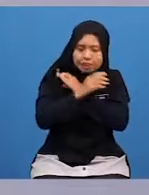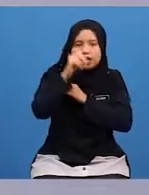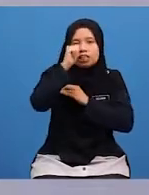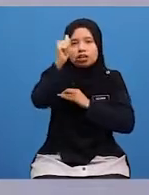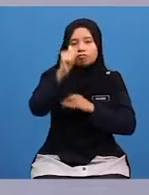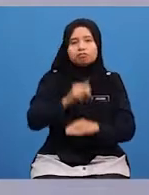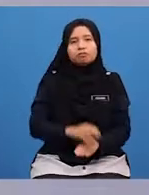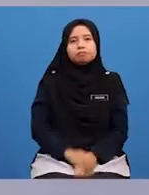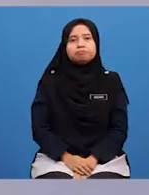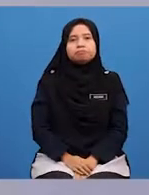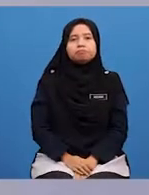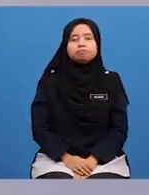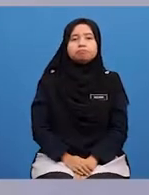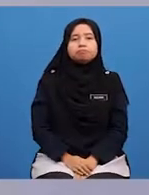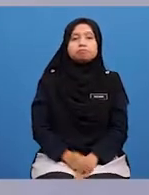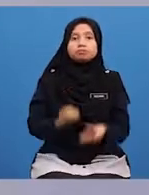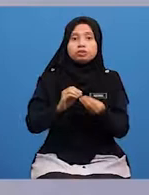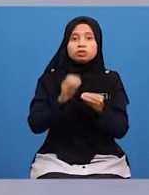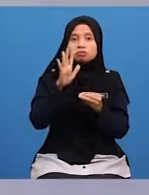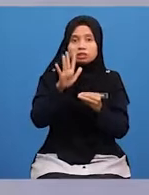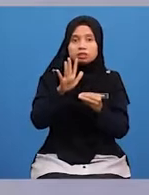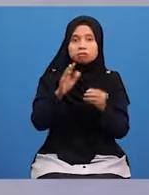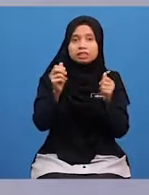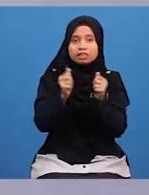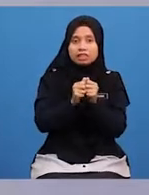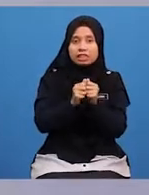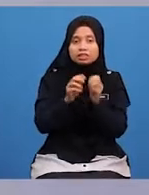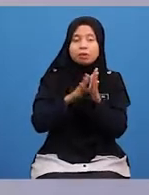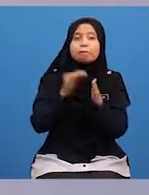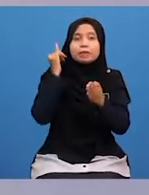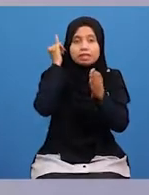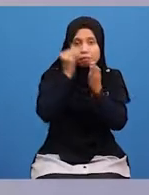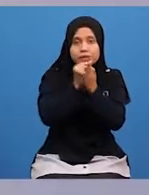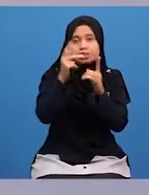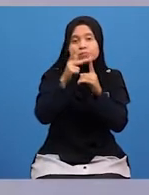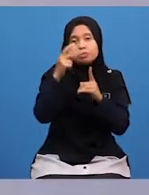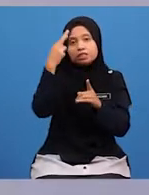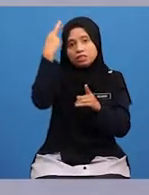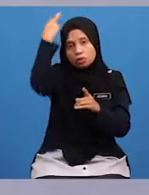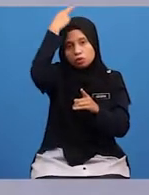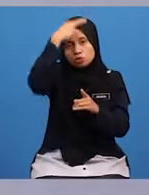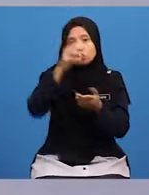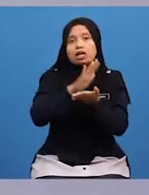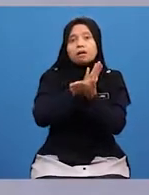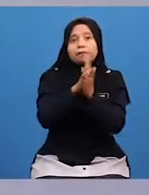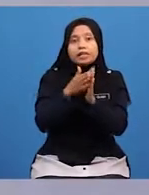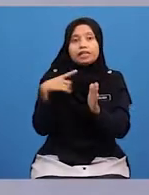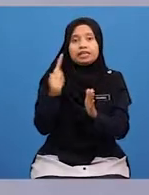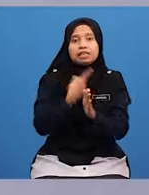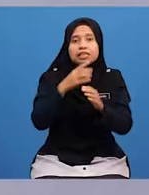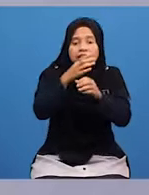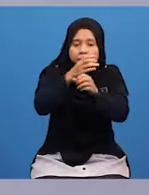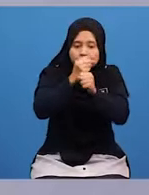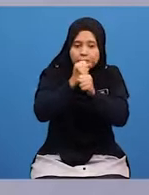Allah SWT. Kelima, dengan beriman kepada Rasul menjadikan kita